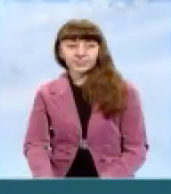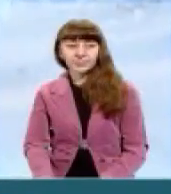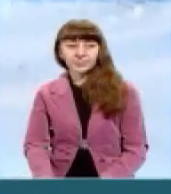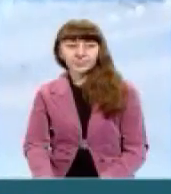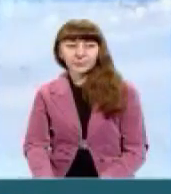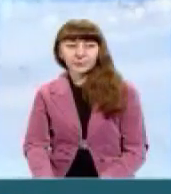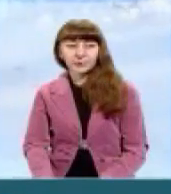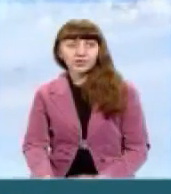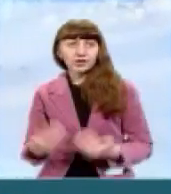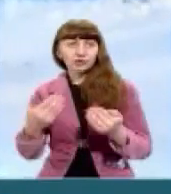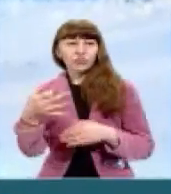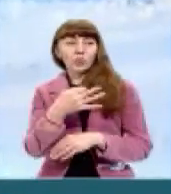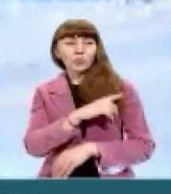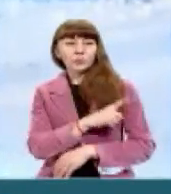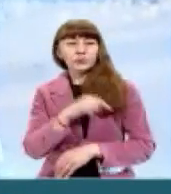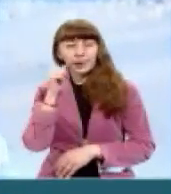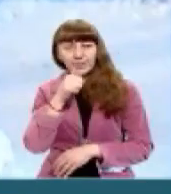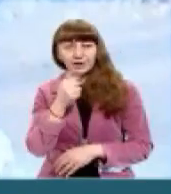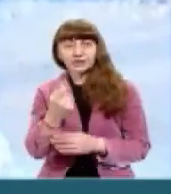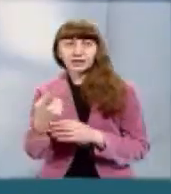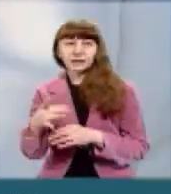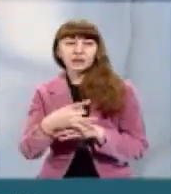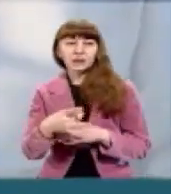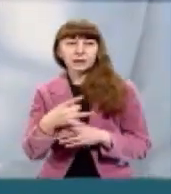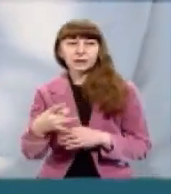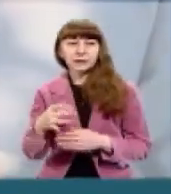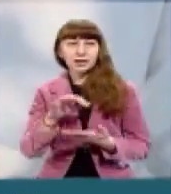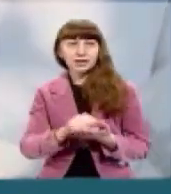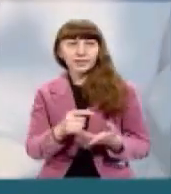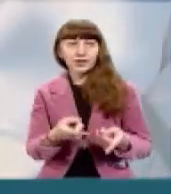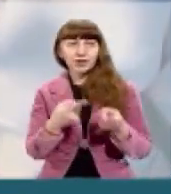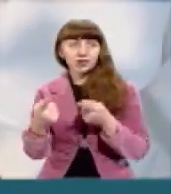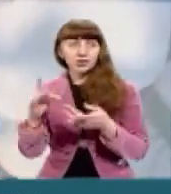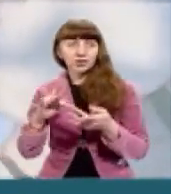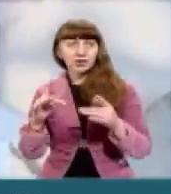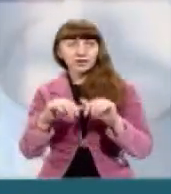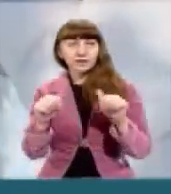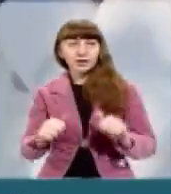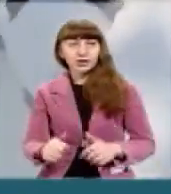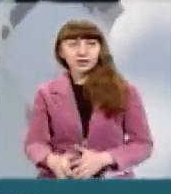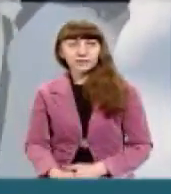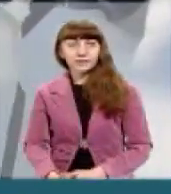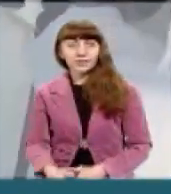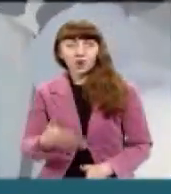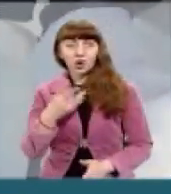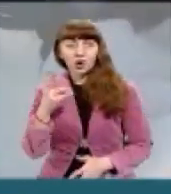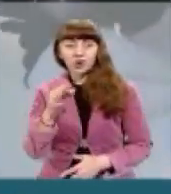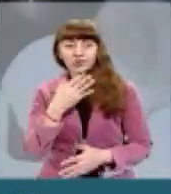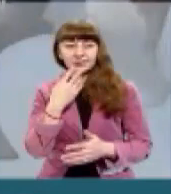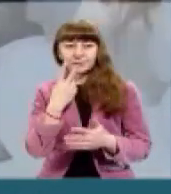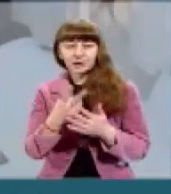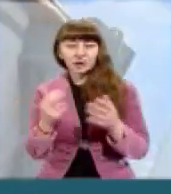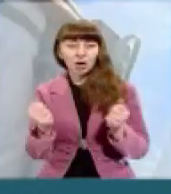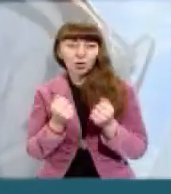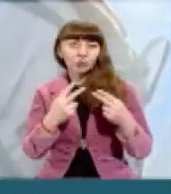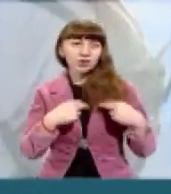облыста аяз күшейіп, кей аудандарда сабақ онлайн форматқа ауысқан. Дегенмен күннің суығына қарамастан коммуналдық қызметкерлер дамыл таппай еңбек